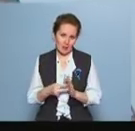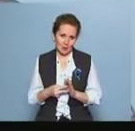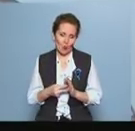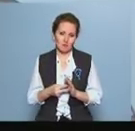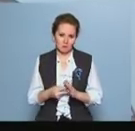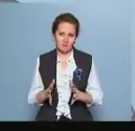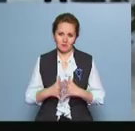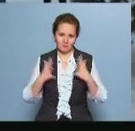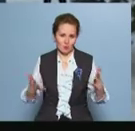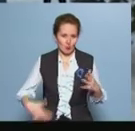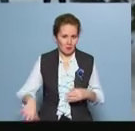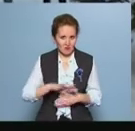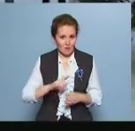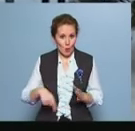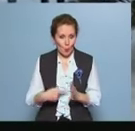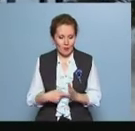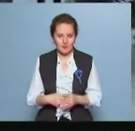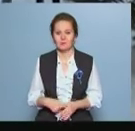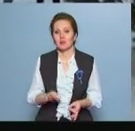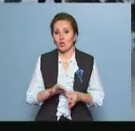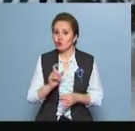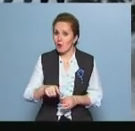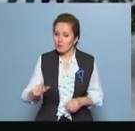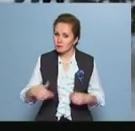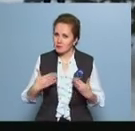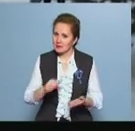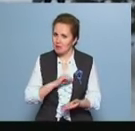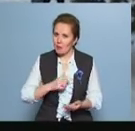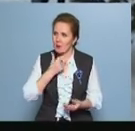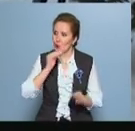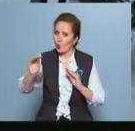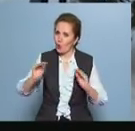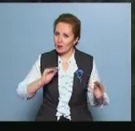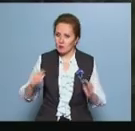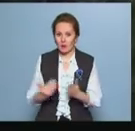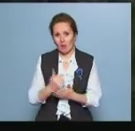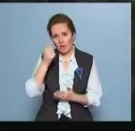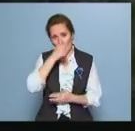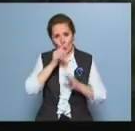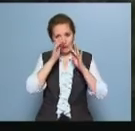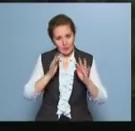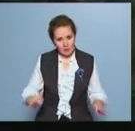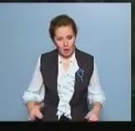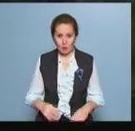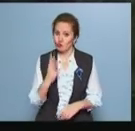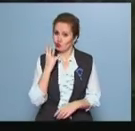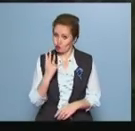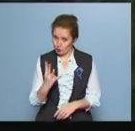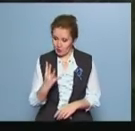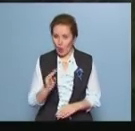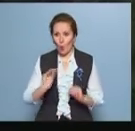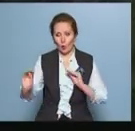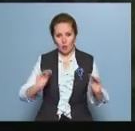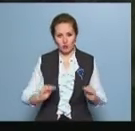в масштабах всего города. Ижевчанам предложено самим украсить в сквере новогодние ели. Их здесь сразу 4. Украшать